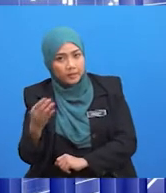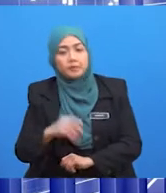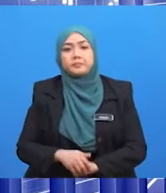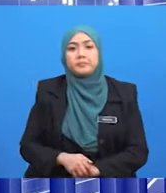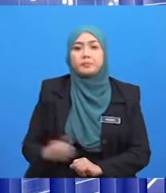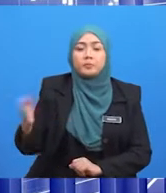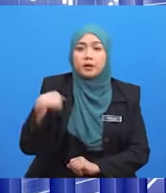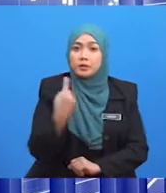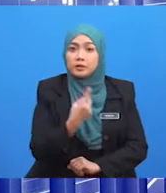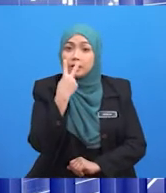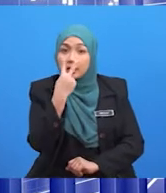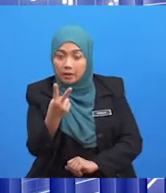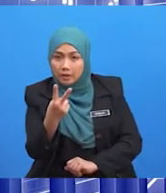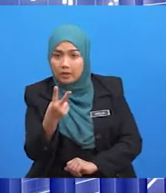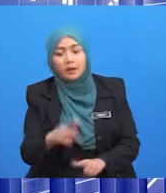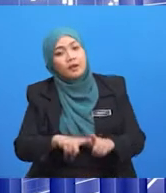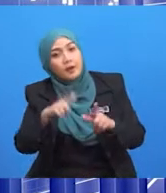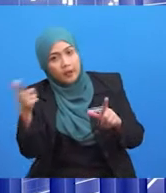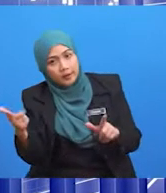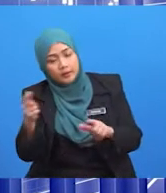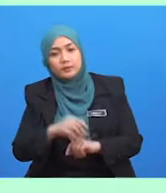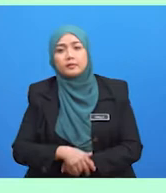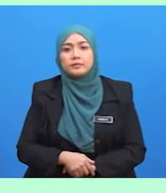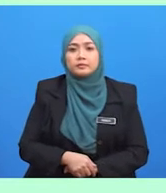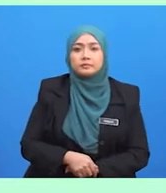Mari kita lihat sebaliknya pula.